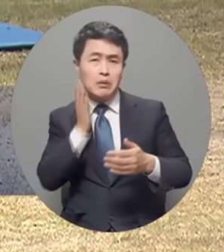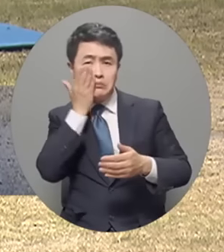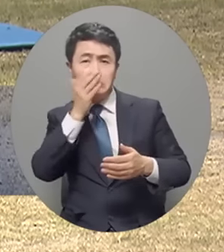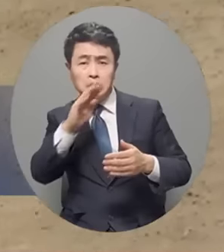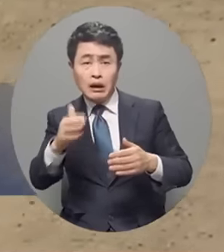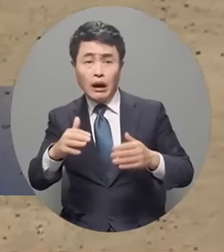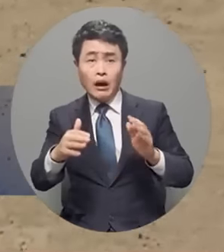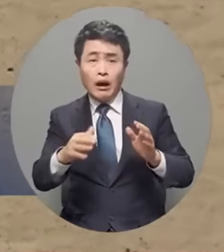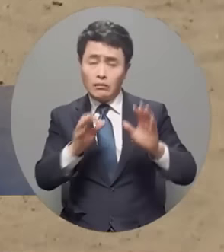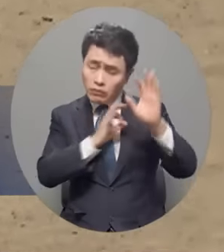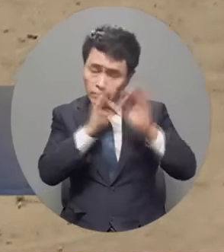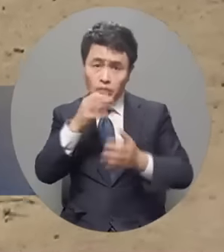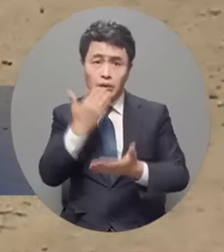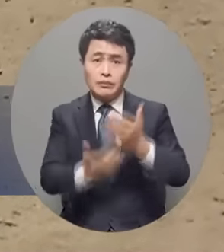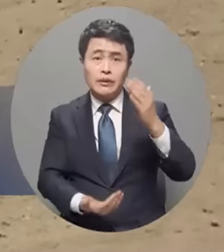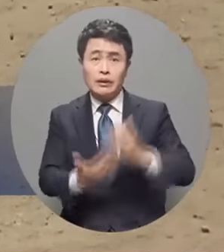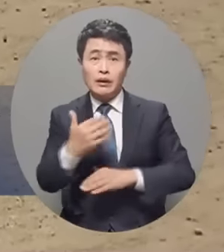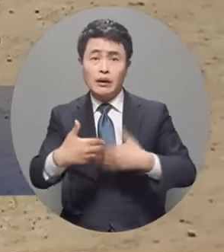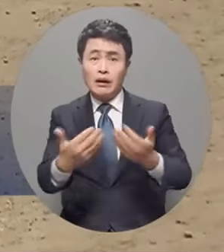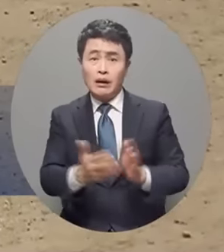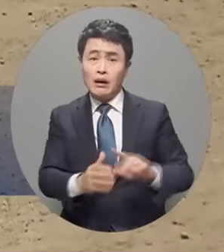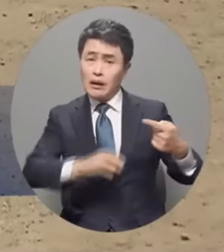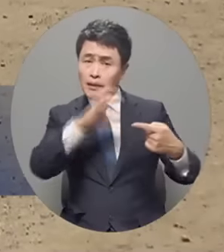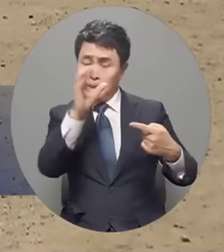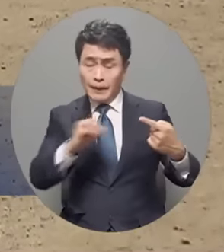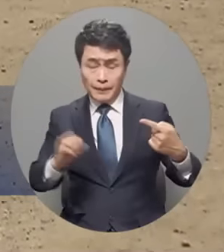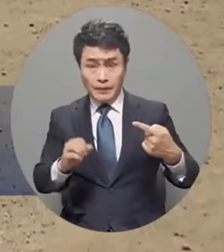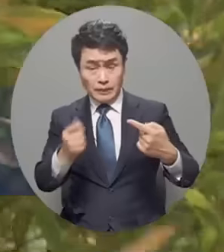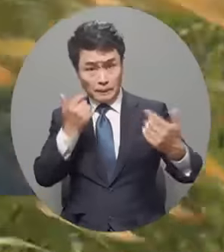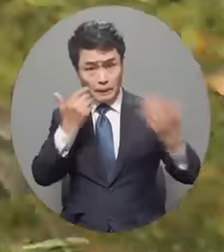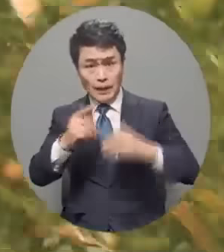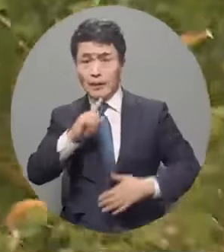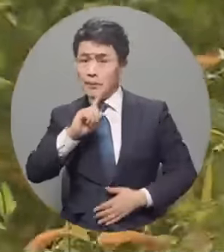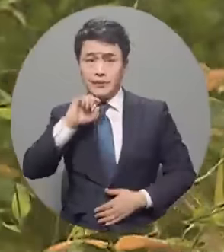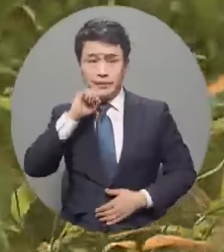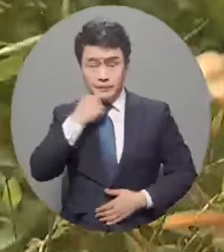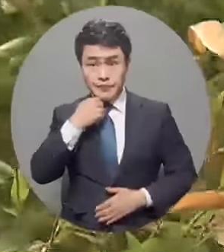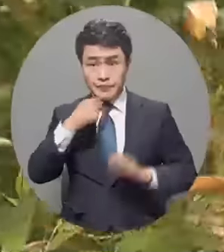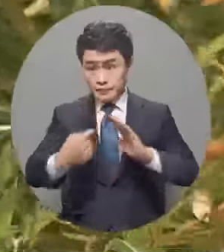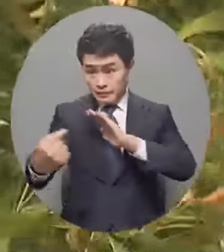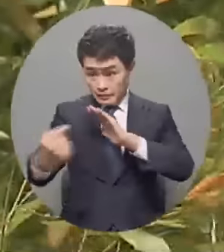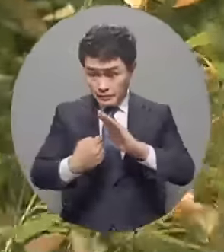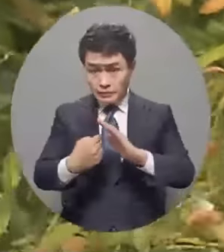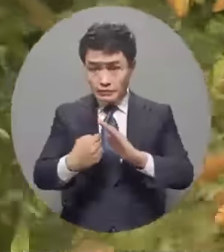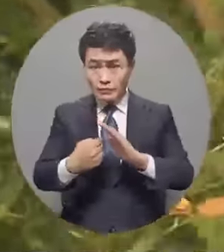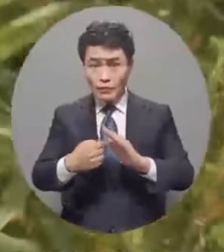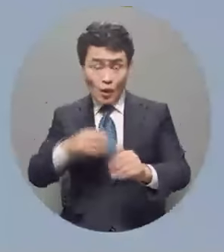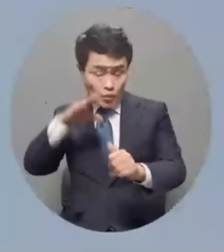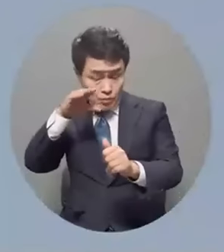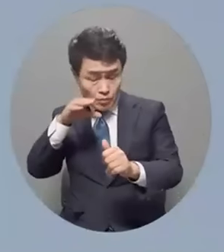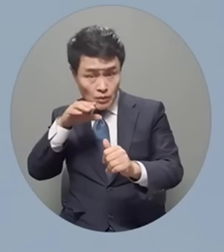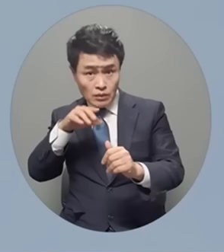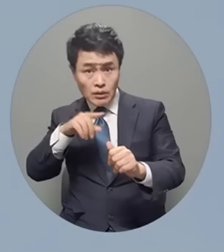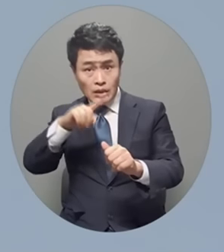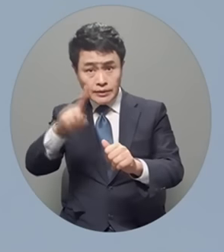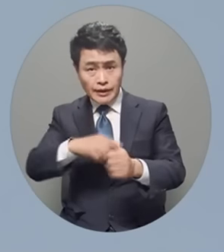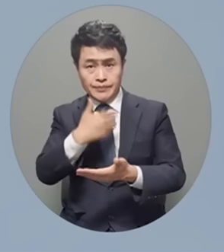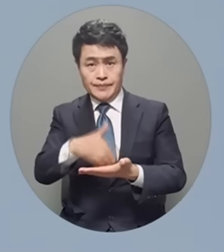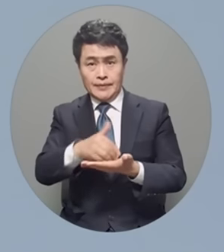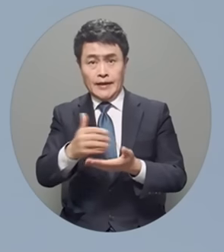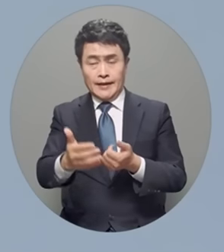있고 사실 속도를 정확하다고 말하기는 어려운데. 방문객은 무인 카메라 센서로 자동으로